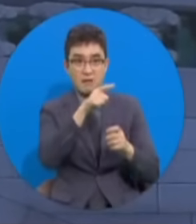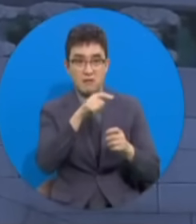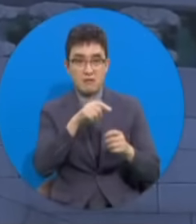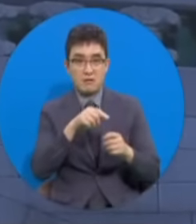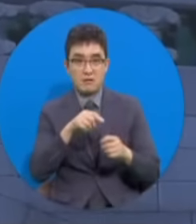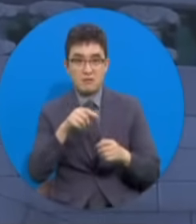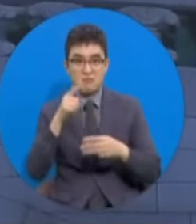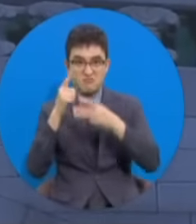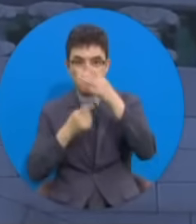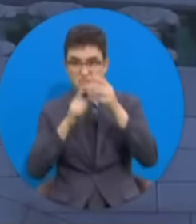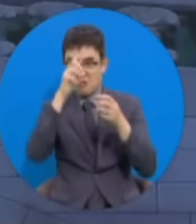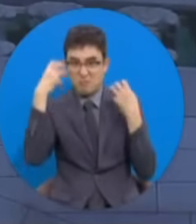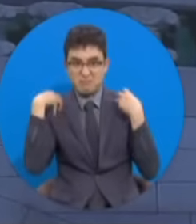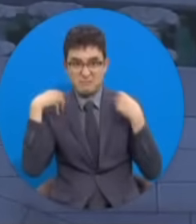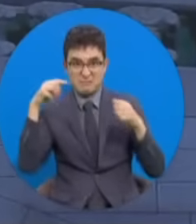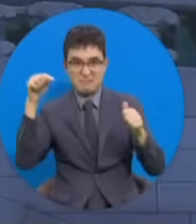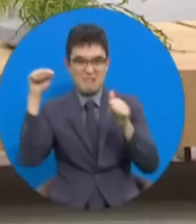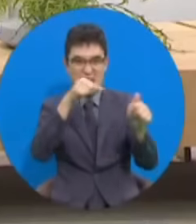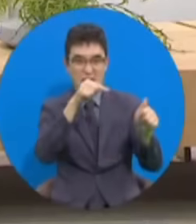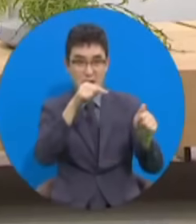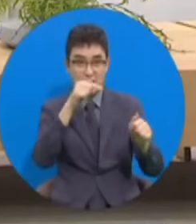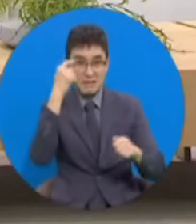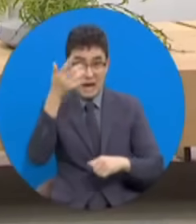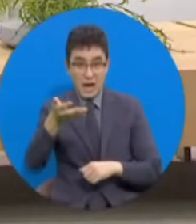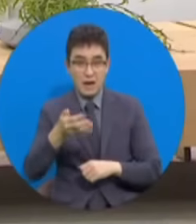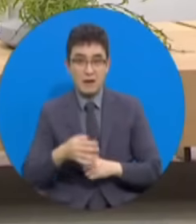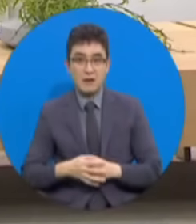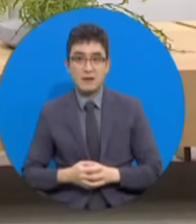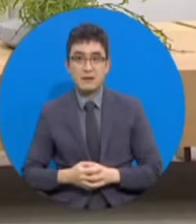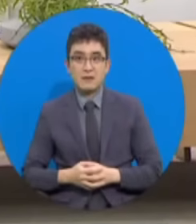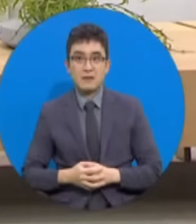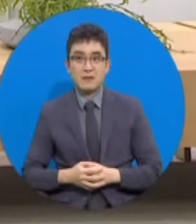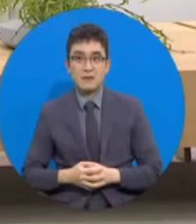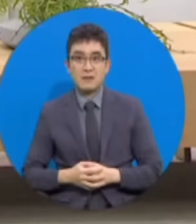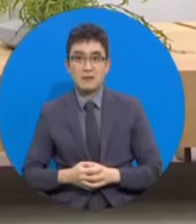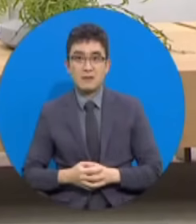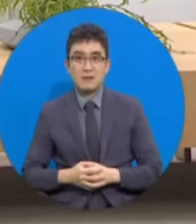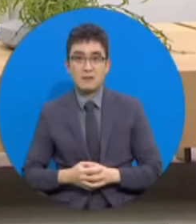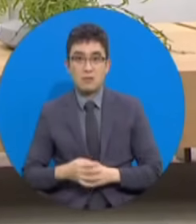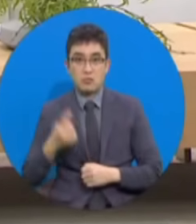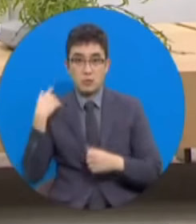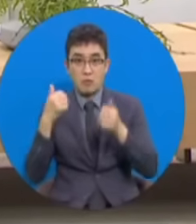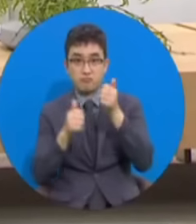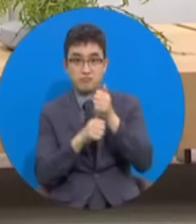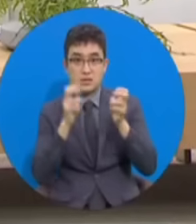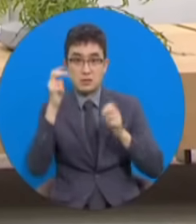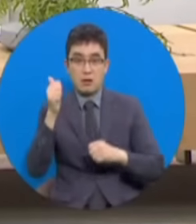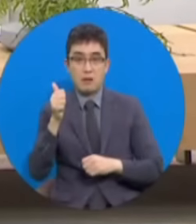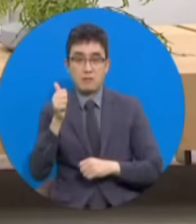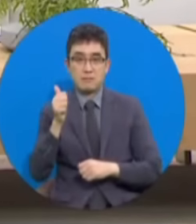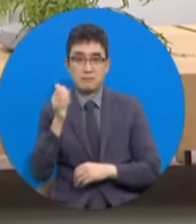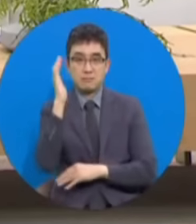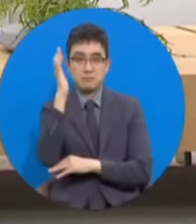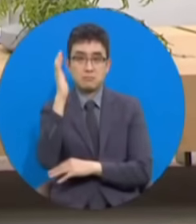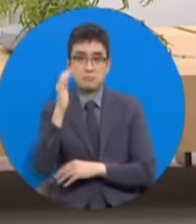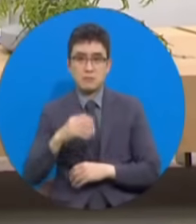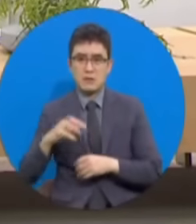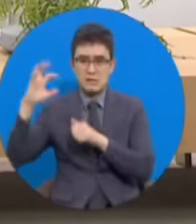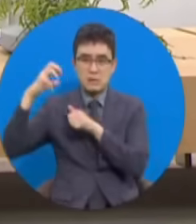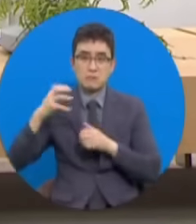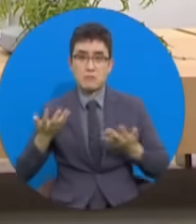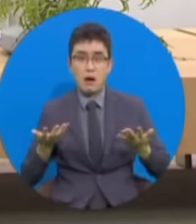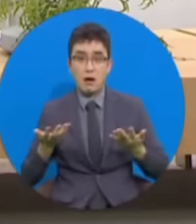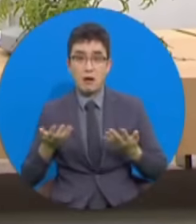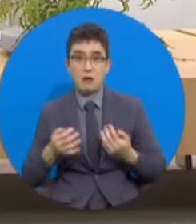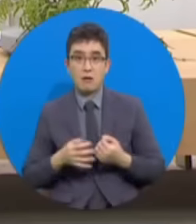정부가 외압을 행사했지, 팔 비틀었지 뭐 이런 건데 부사장이 어제 차분하게 반박했습니다. 우리는 그냥 기술적으로 검토했을 뿐이다. 어떻게